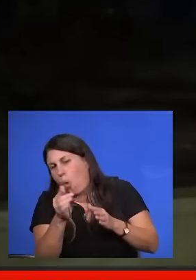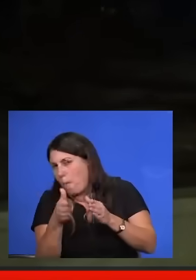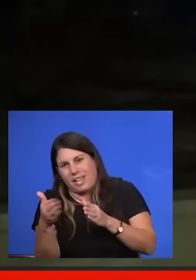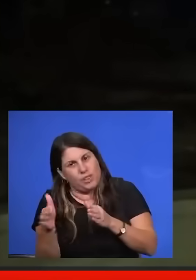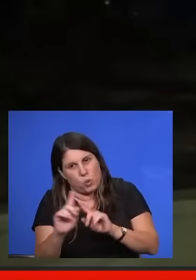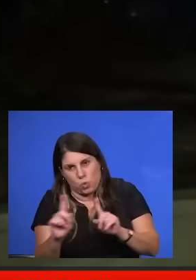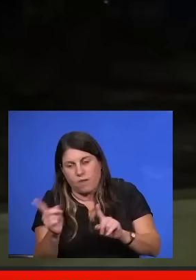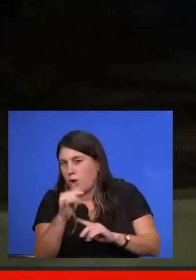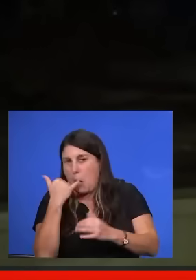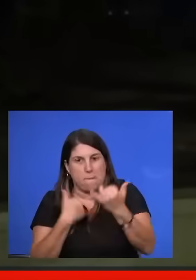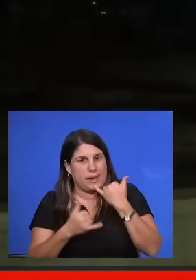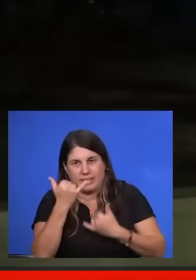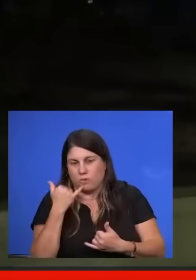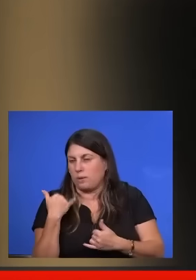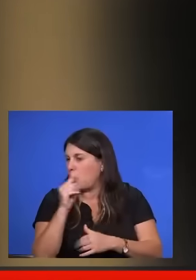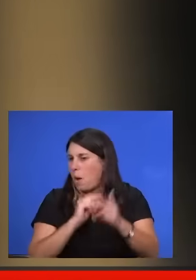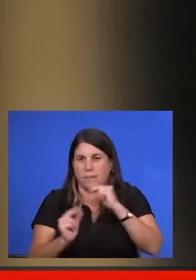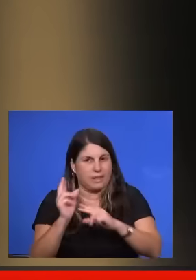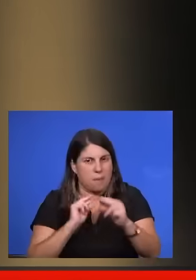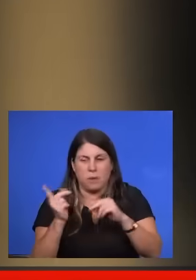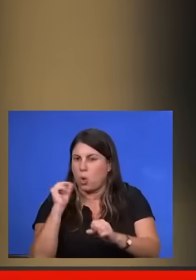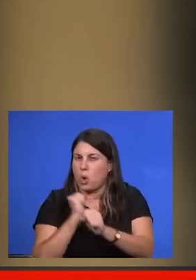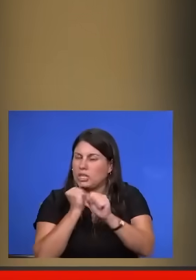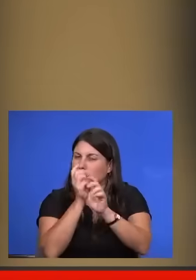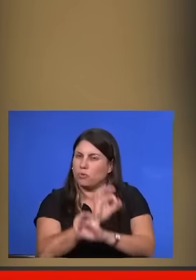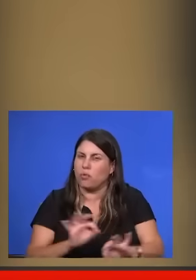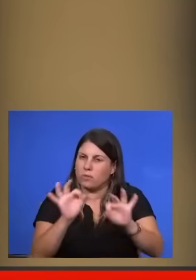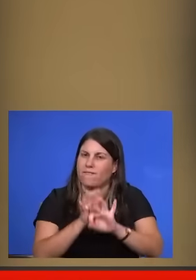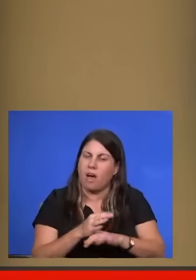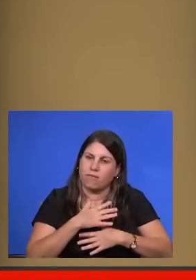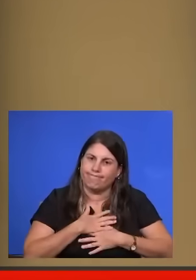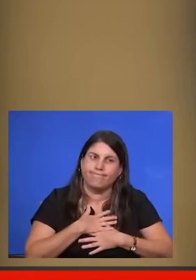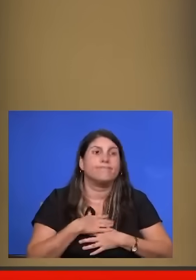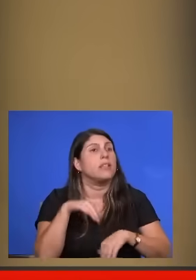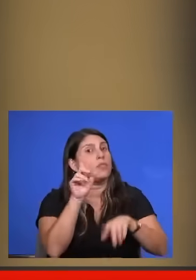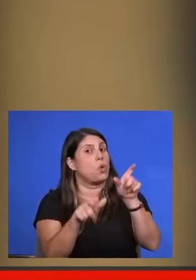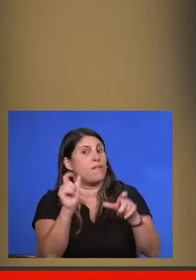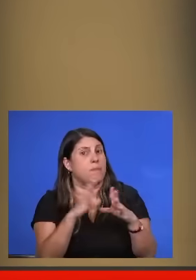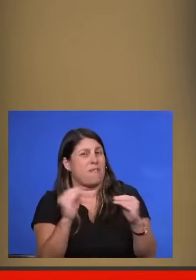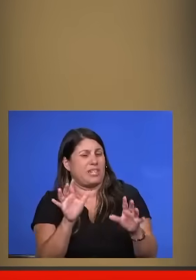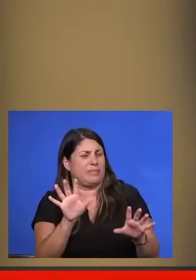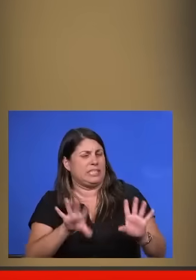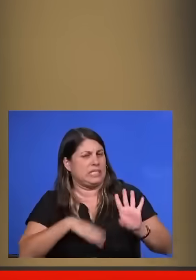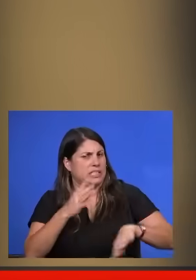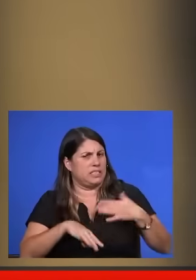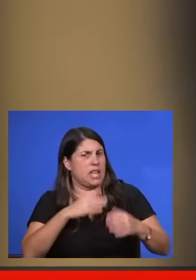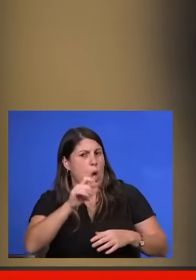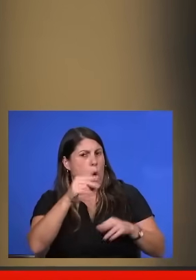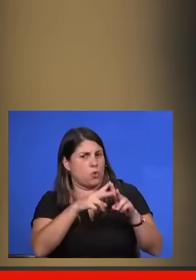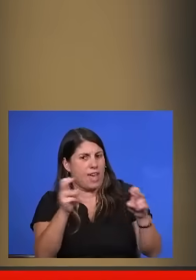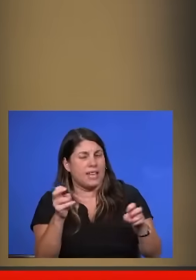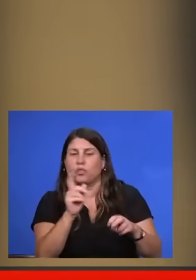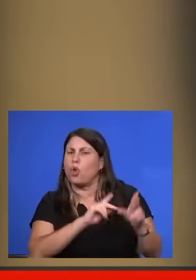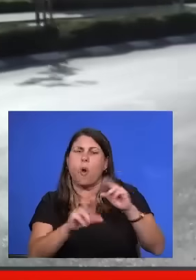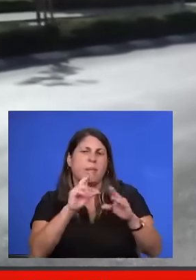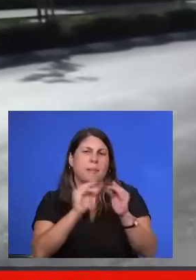לא מדברים איתנו, לא עושים כלום למעננו. תושבי אופקים זועמים על ראש העיר שאינו מדבר לציבור או נלחם בעבורה מול הממשלה,